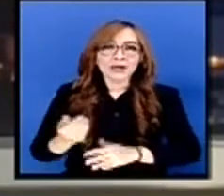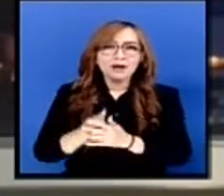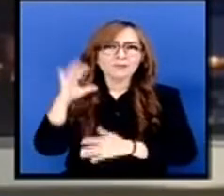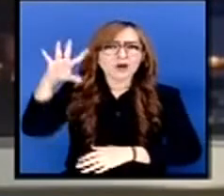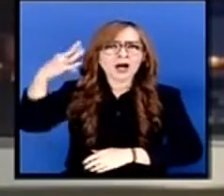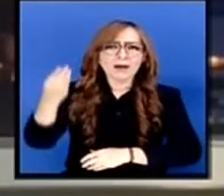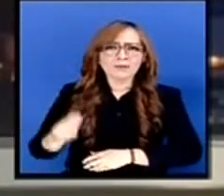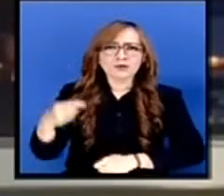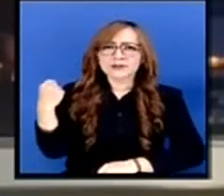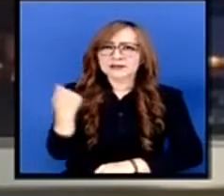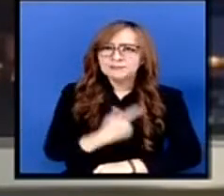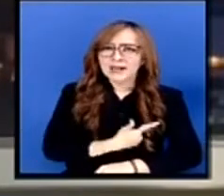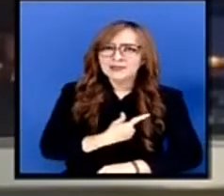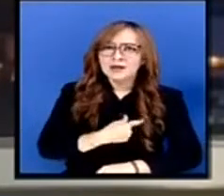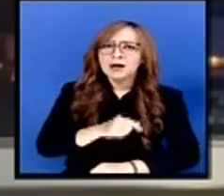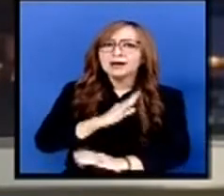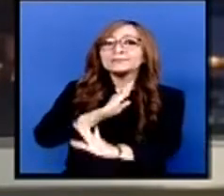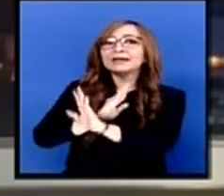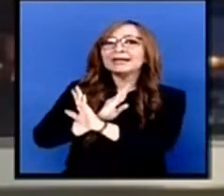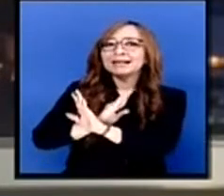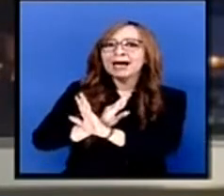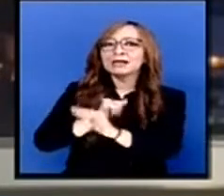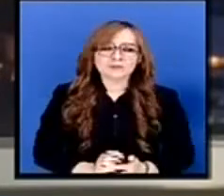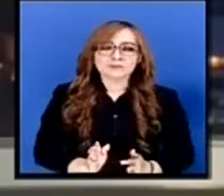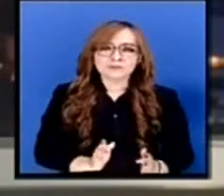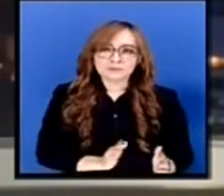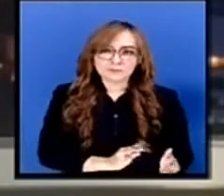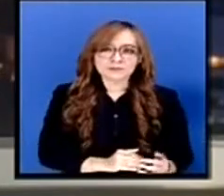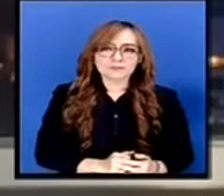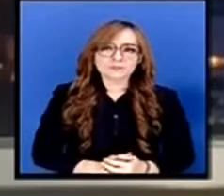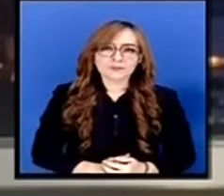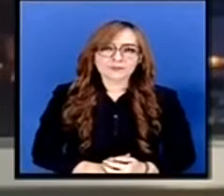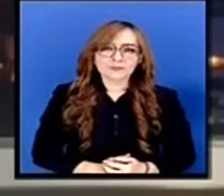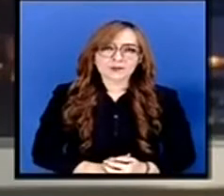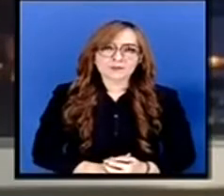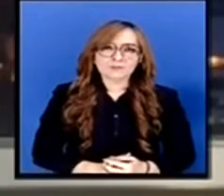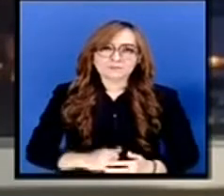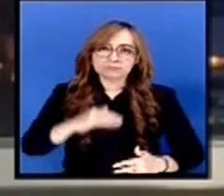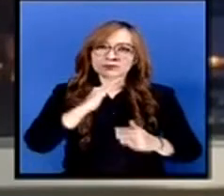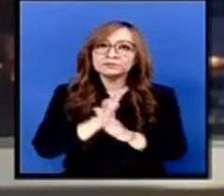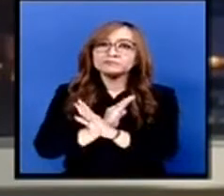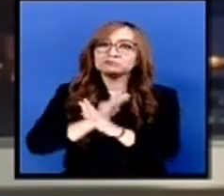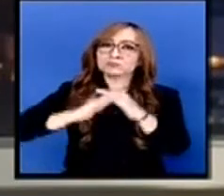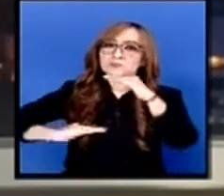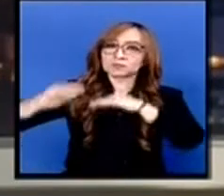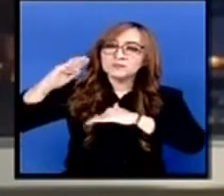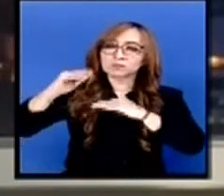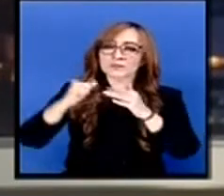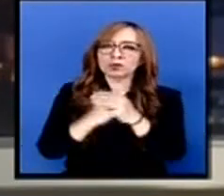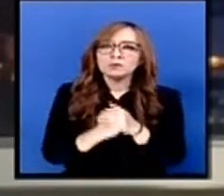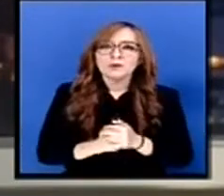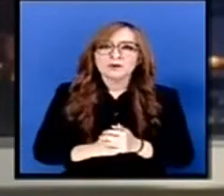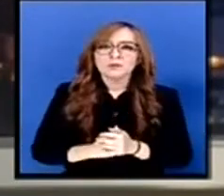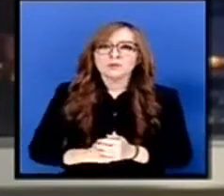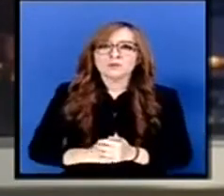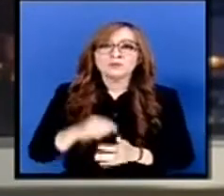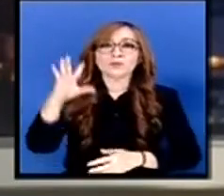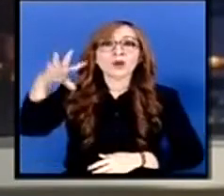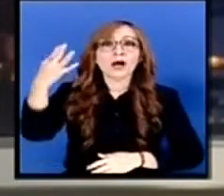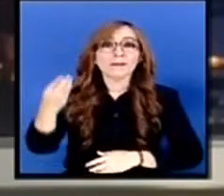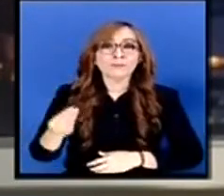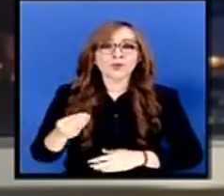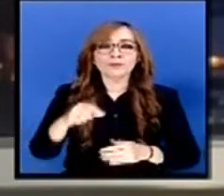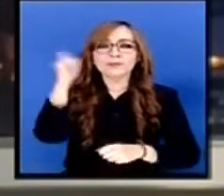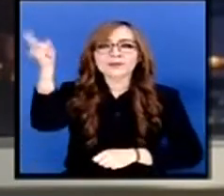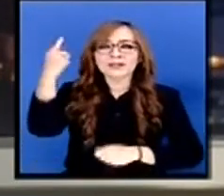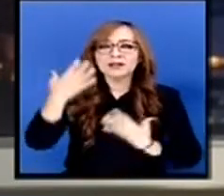lebih awal agar terhindar dari kepadatan. Pemirsa, menghadapi lonjakan kendaraan saat mudik Lebaran, pemerintah telah